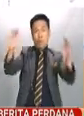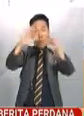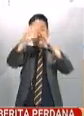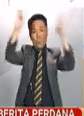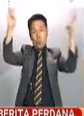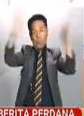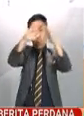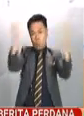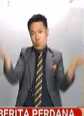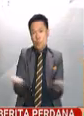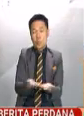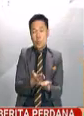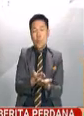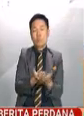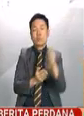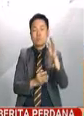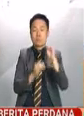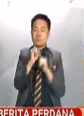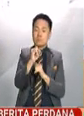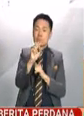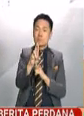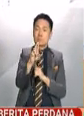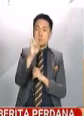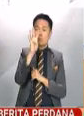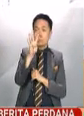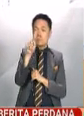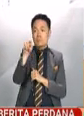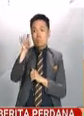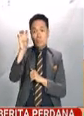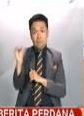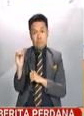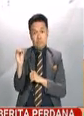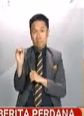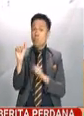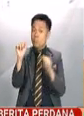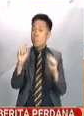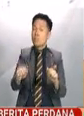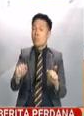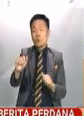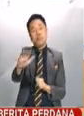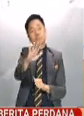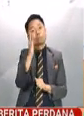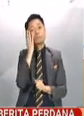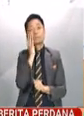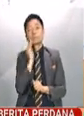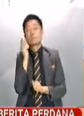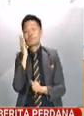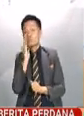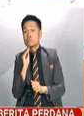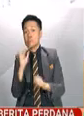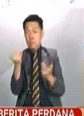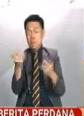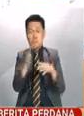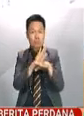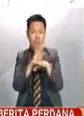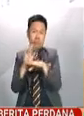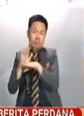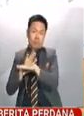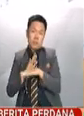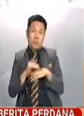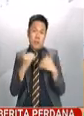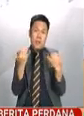IR 4.0. Kita semua dapat rasa bagaimana ramai sekarang melaksanakan perniagaan dengan